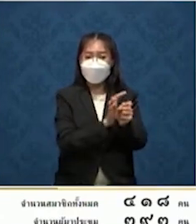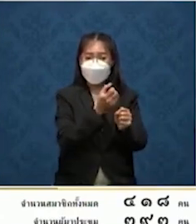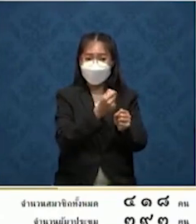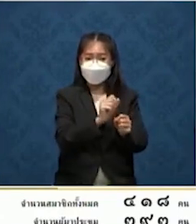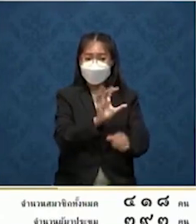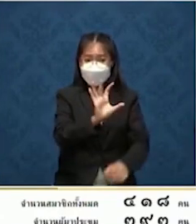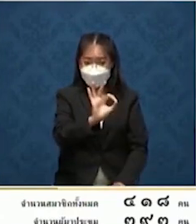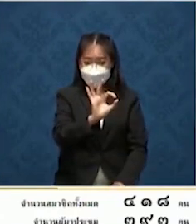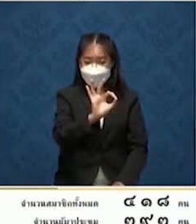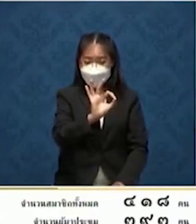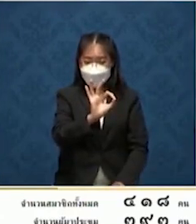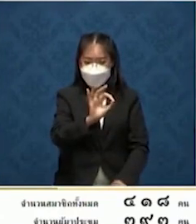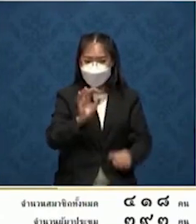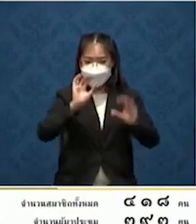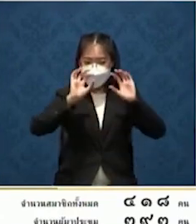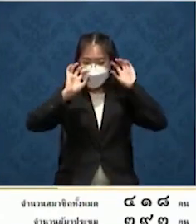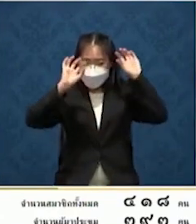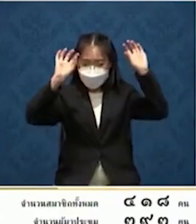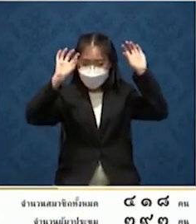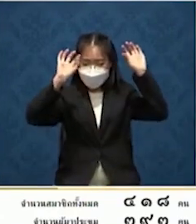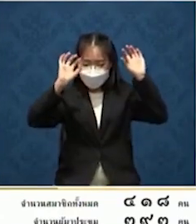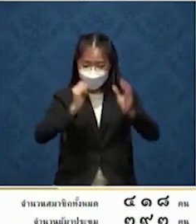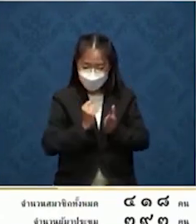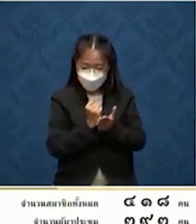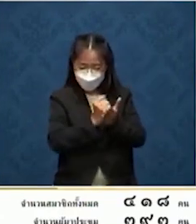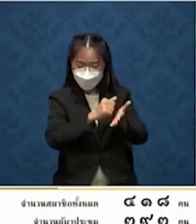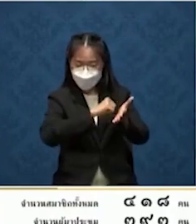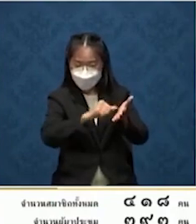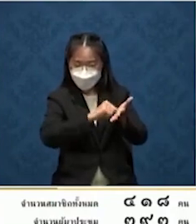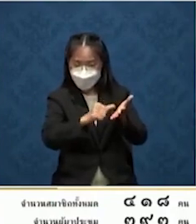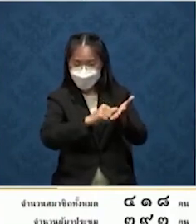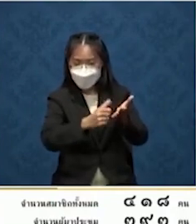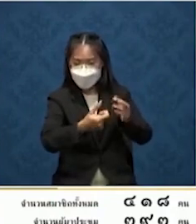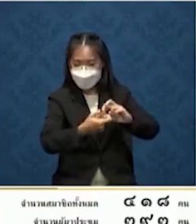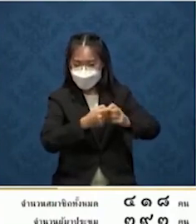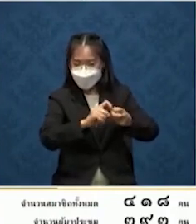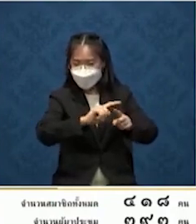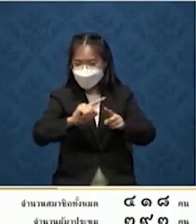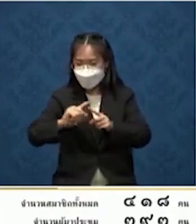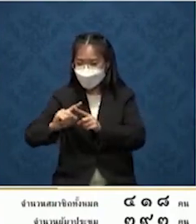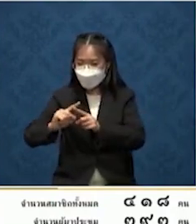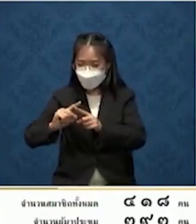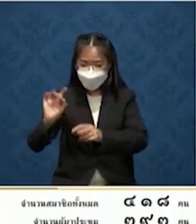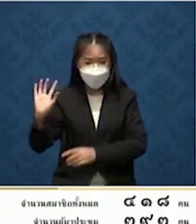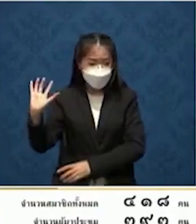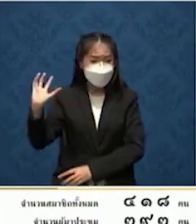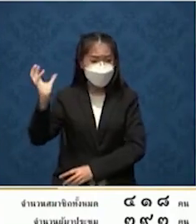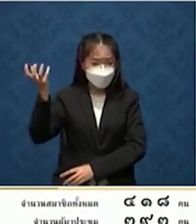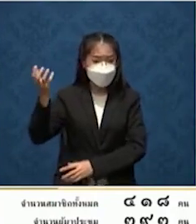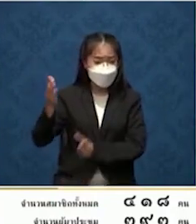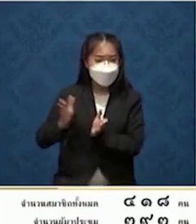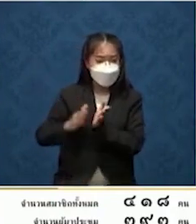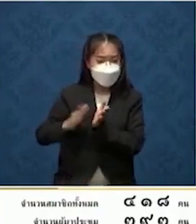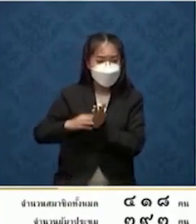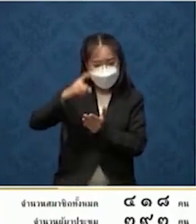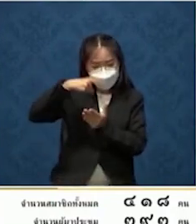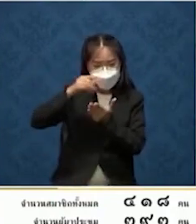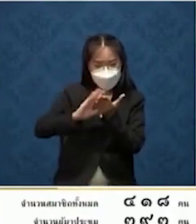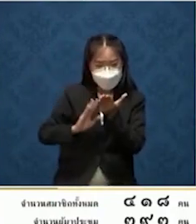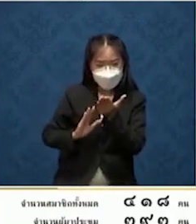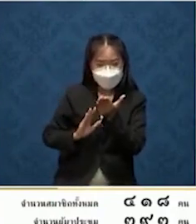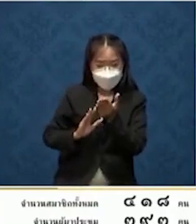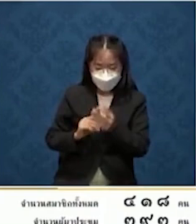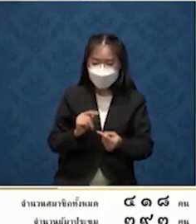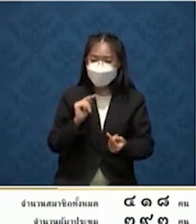รัฐบาลเราไปแก้ปัญหานะครับจนทั่วโลกชื่นชมนะครับนายกรัฐมนตรีก็ได้มีการดำเนินการภูเก็ตแซนด์บ็อ